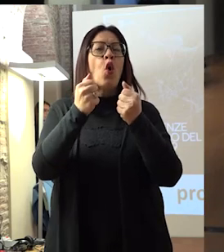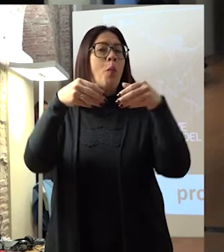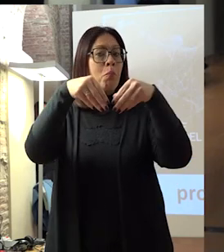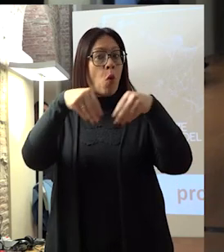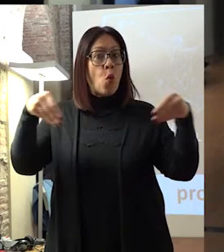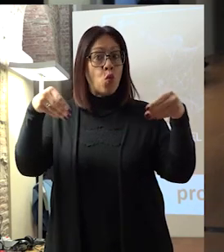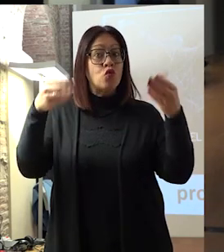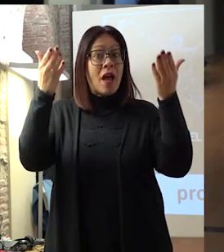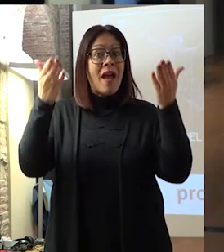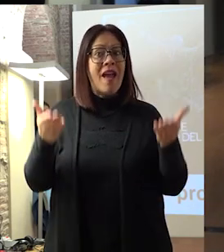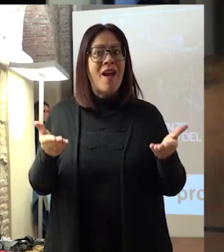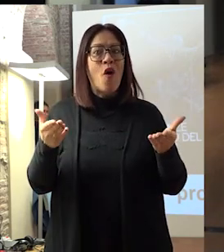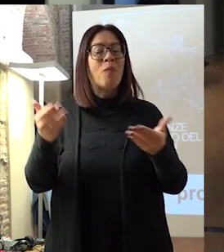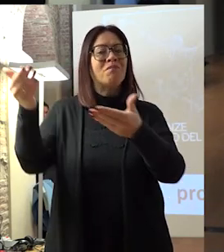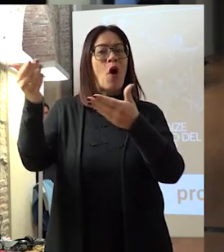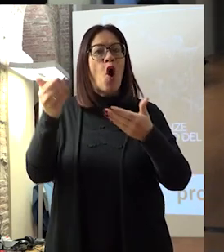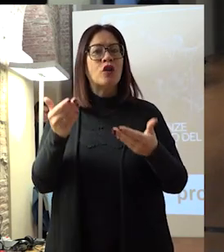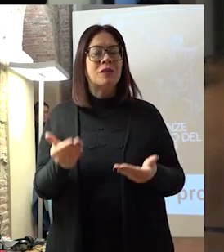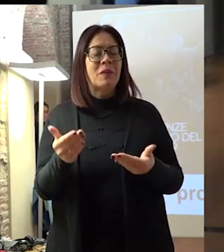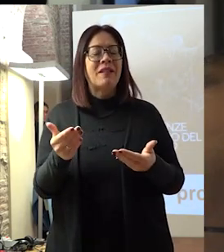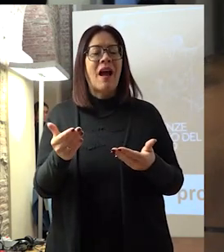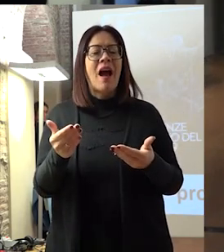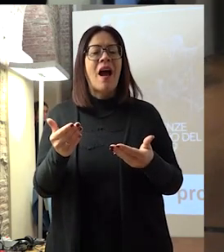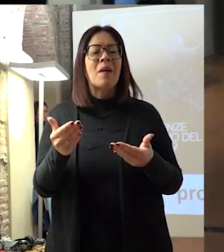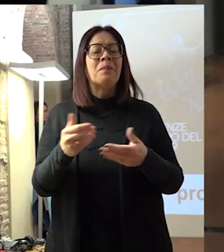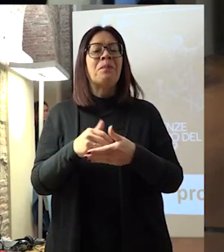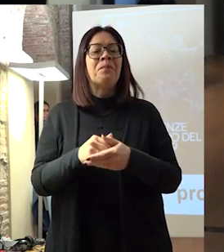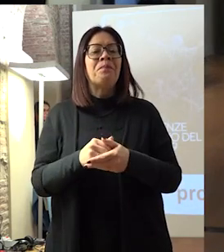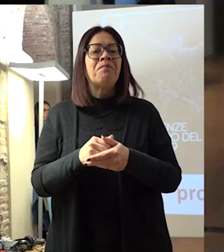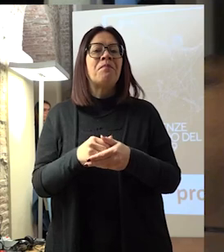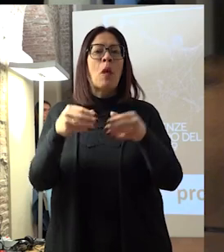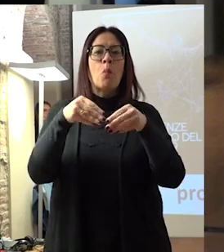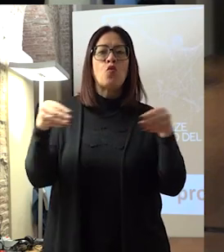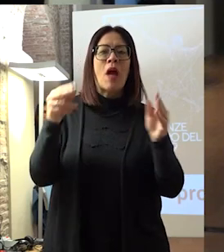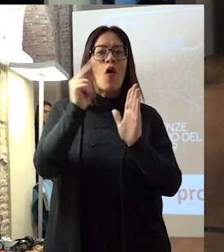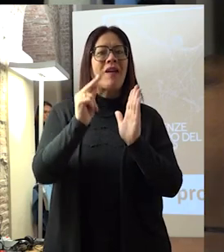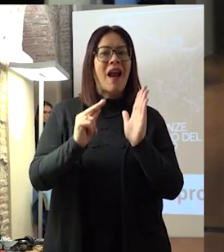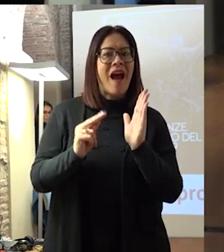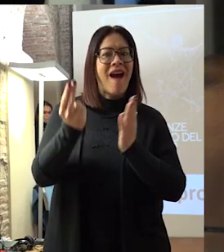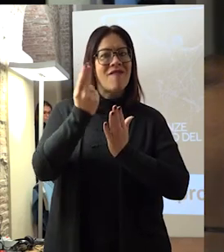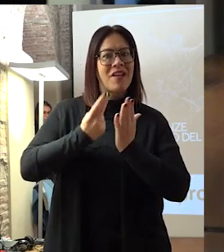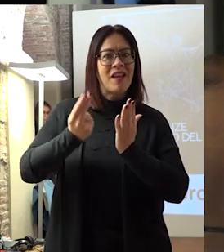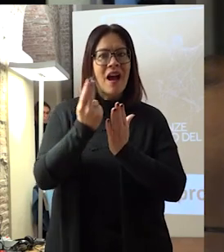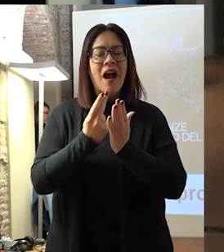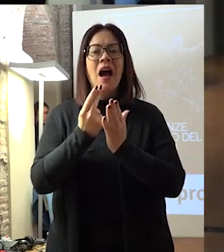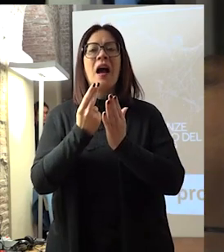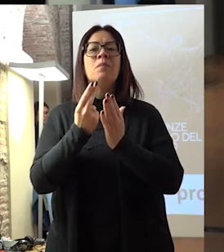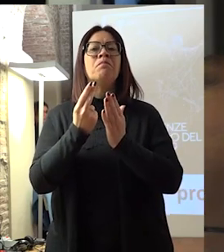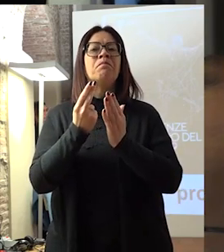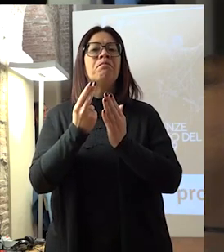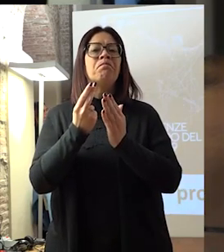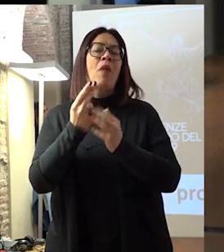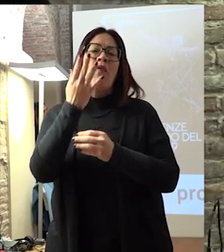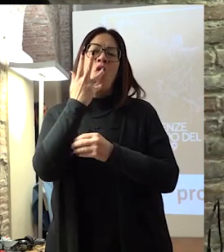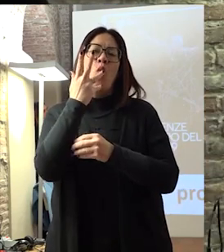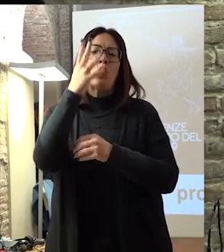che stamani ci ospita e vi ospita, il Museo della Grafica, quindi è la struttura voluta dall'Ateneo